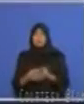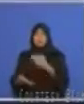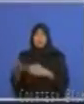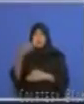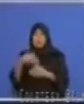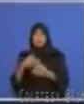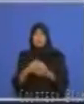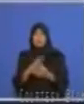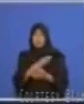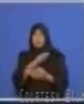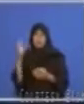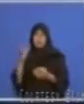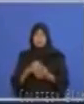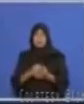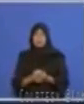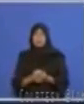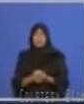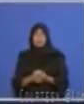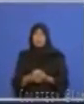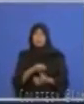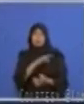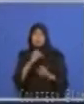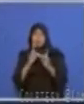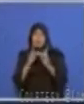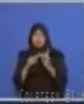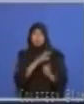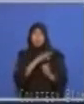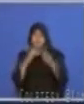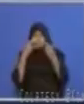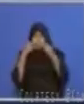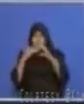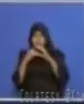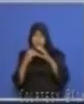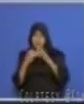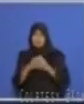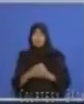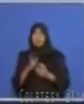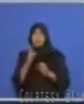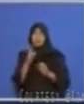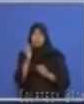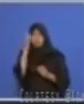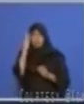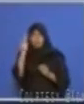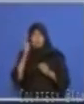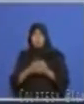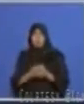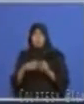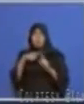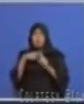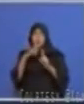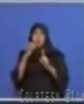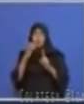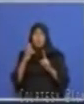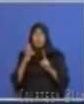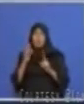katakan tadi bahwa wakil gubernur itu memiliki kewenangan untuk mengevaluasi dan mengkoordinasikan kalau